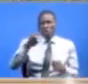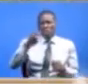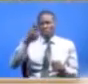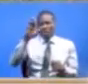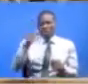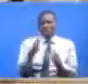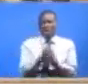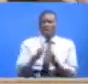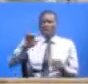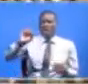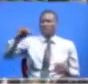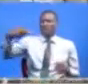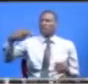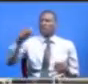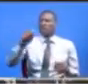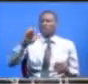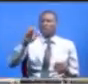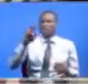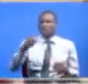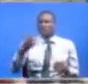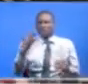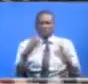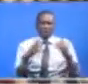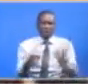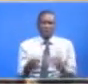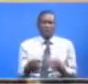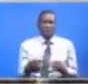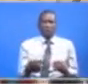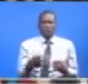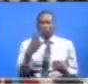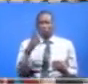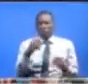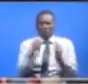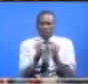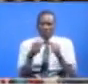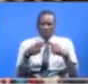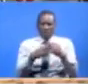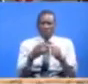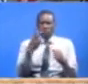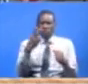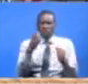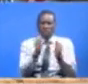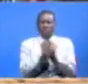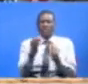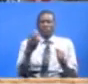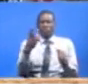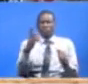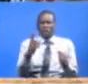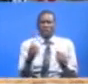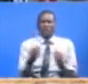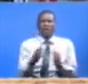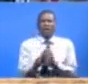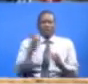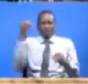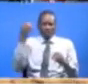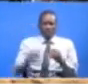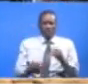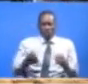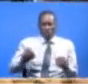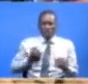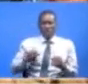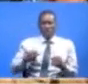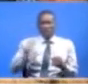Sembel kwa seti 3-1 za alama 21-7, 13-21 na sekunde 15 finali ya kinadada. Kwa